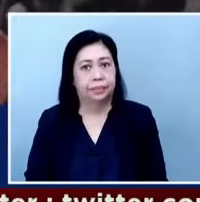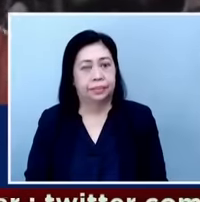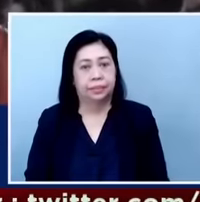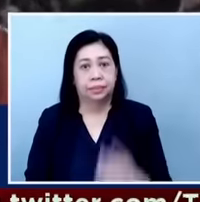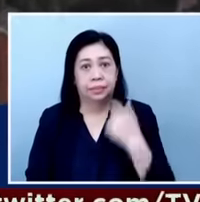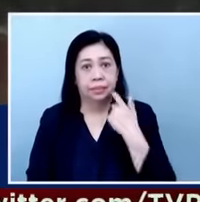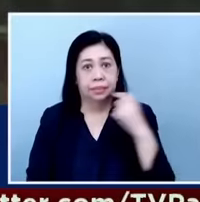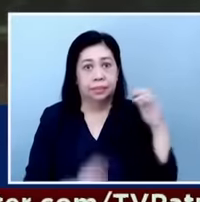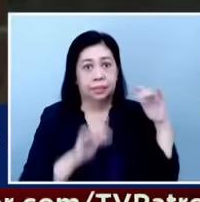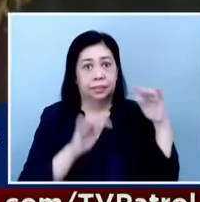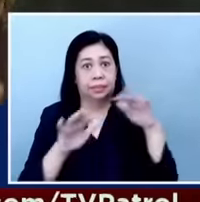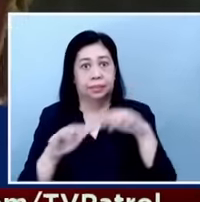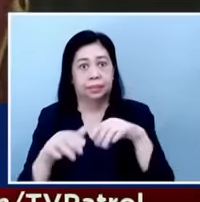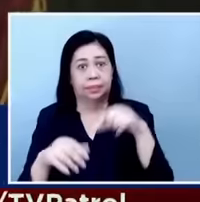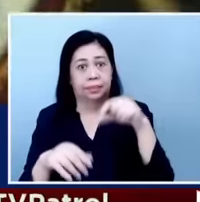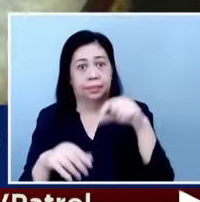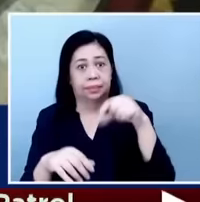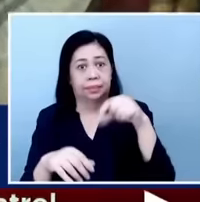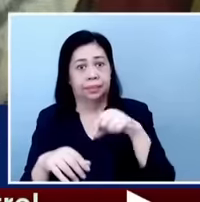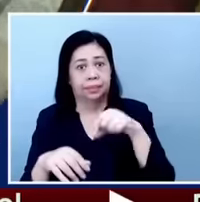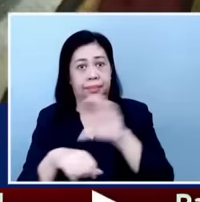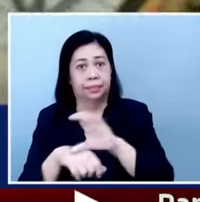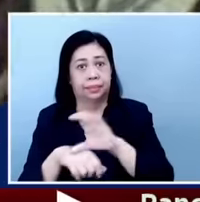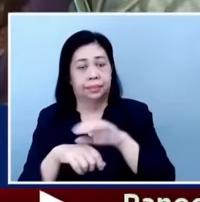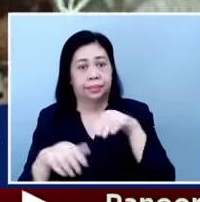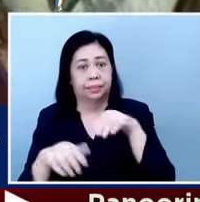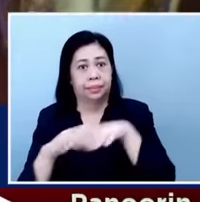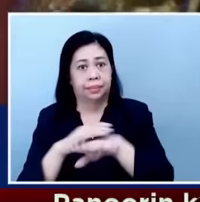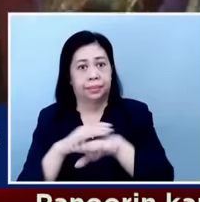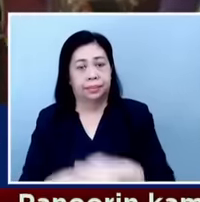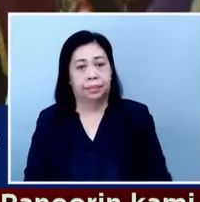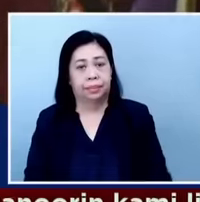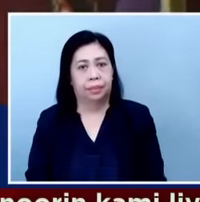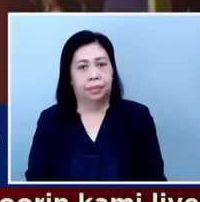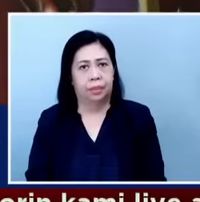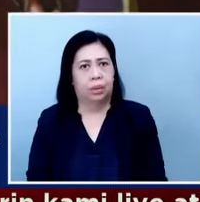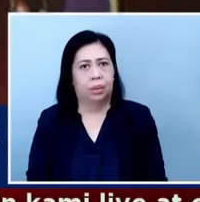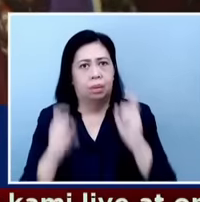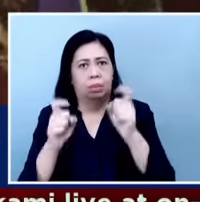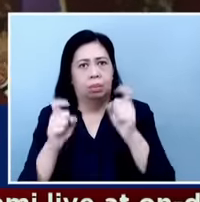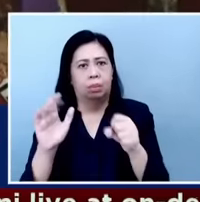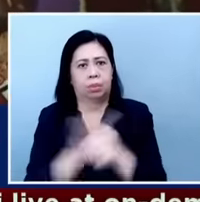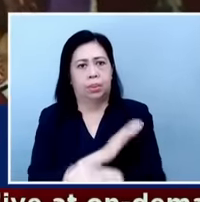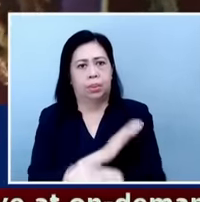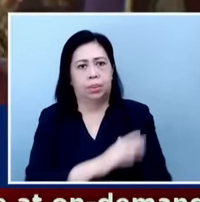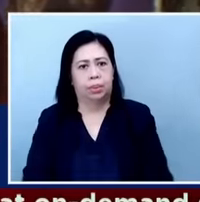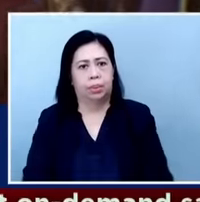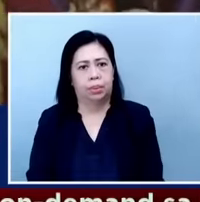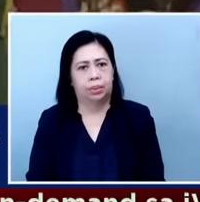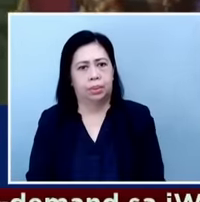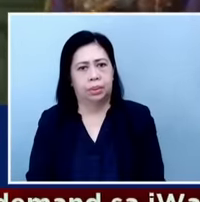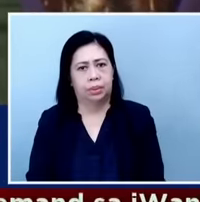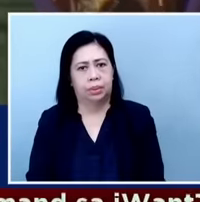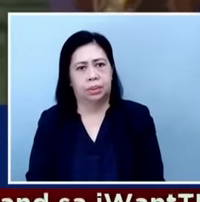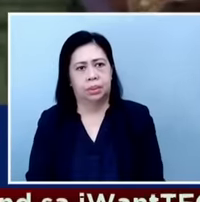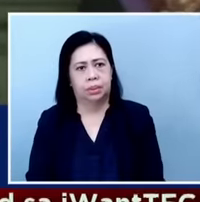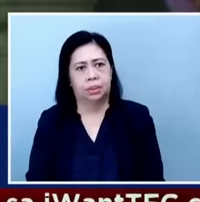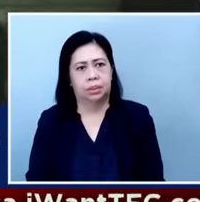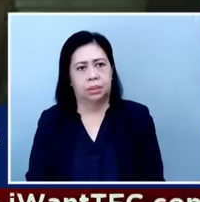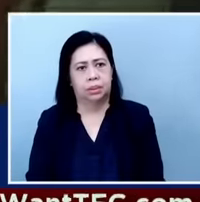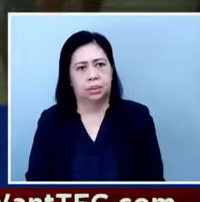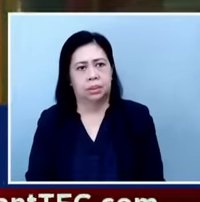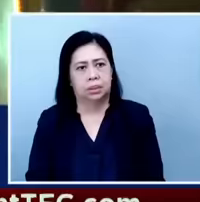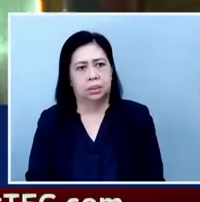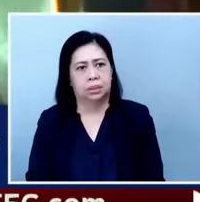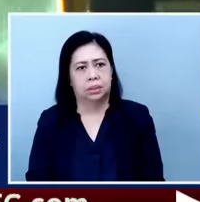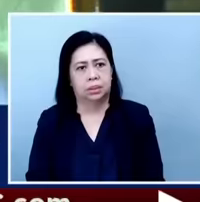ng Quiapo Church ay napuno kaagad. Napuno kaagad sa may pintuan ng